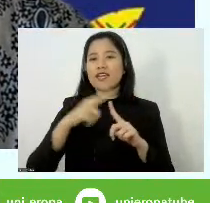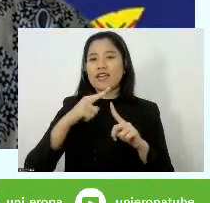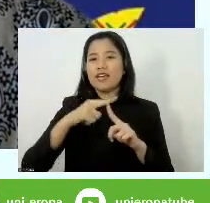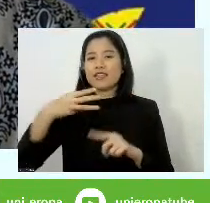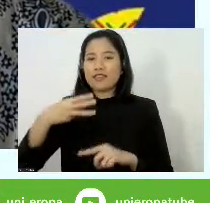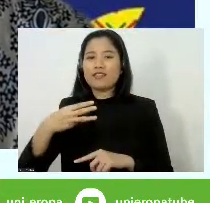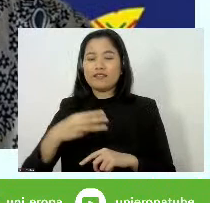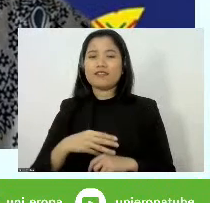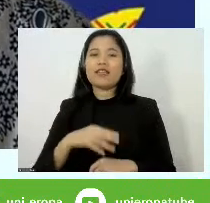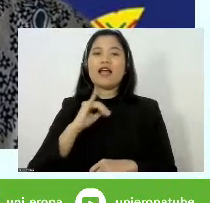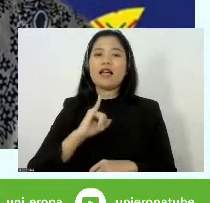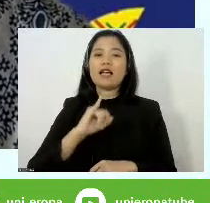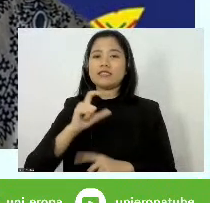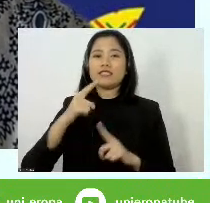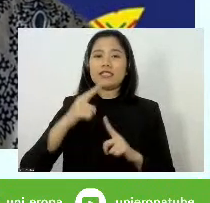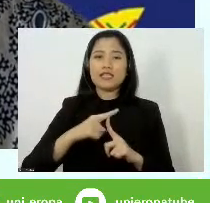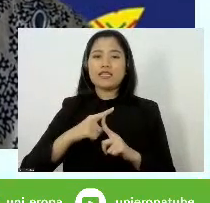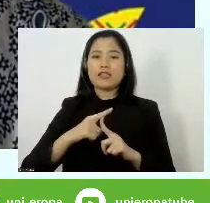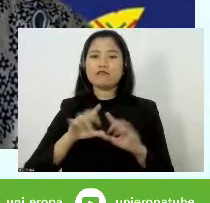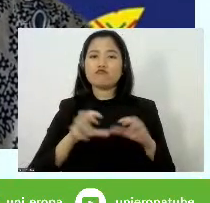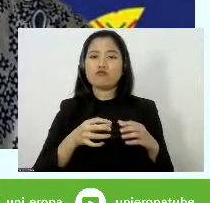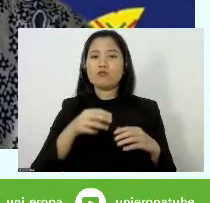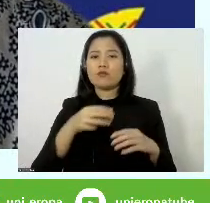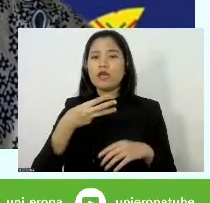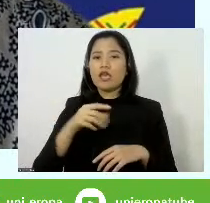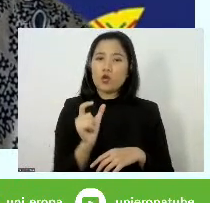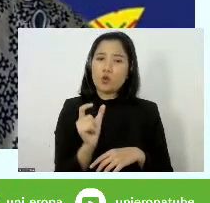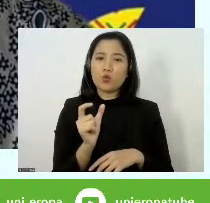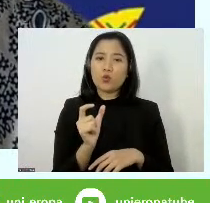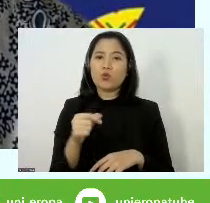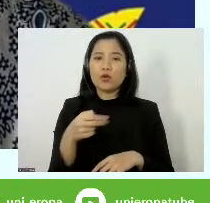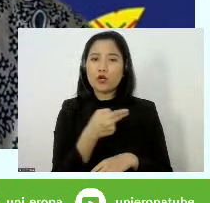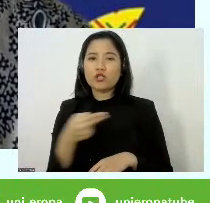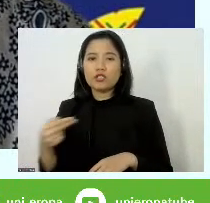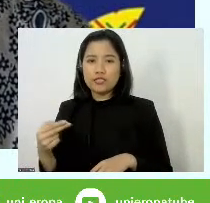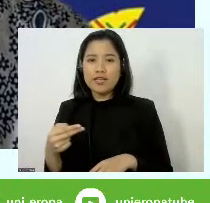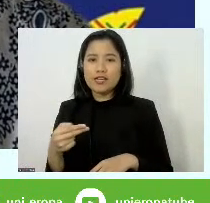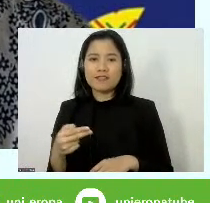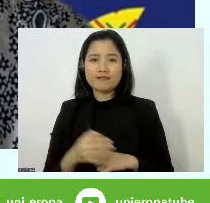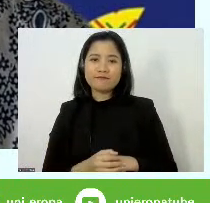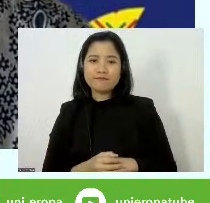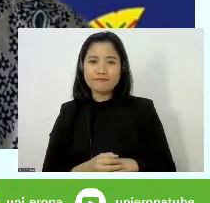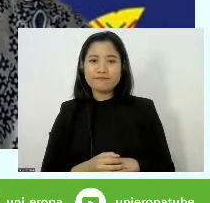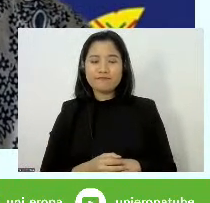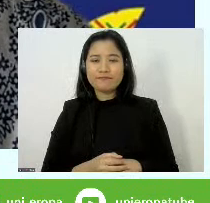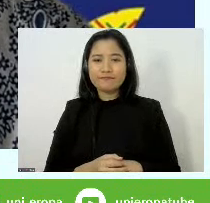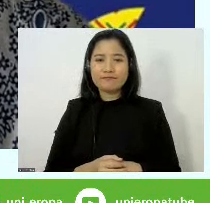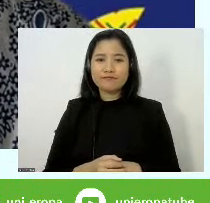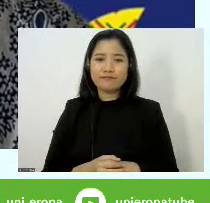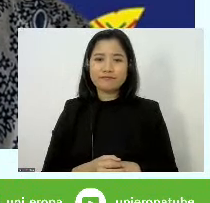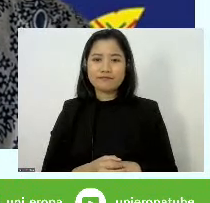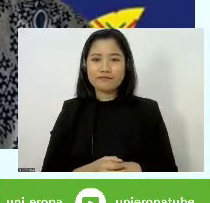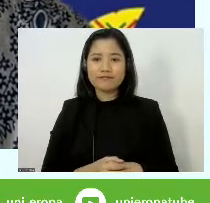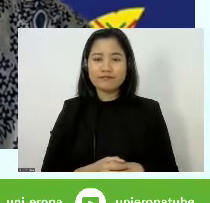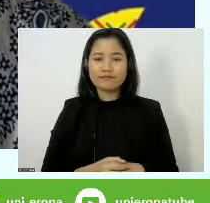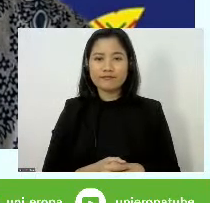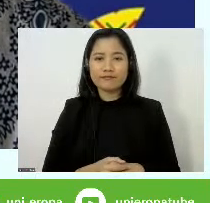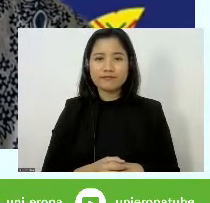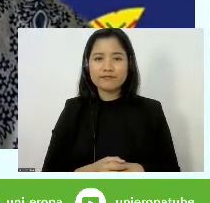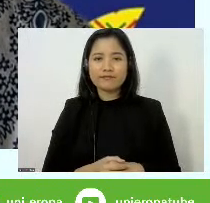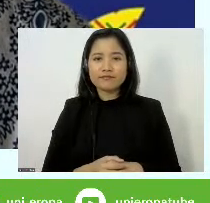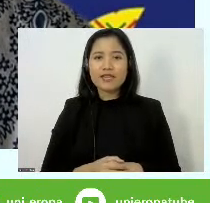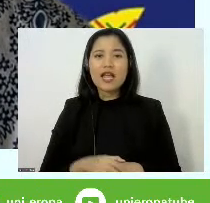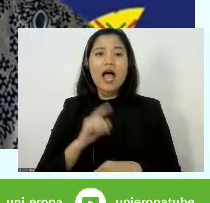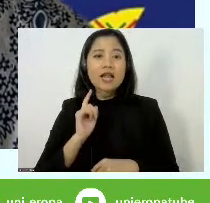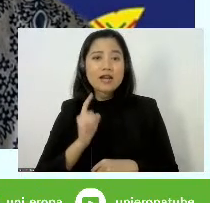action i-city edition of the opinion Indonesia guys not represent theme send piket ya bisa dhorof